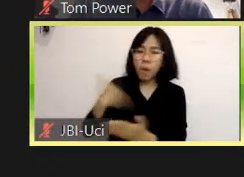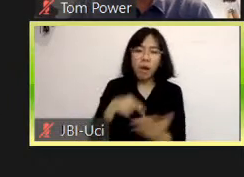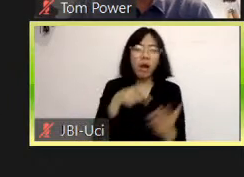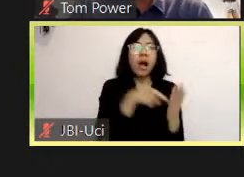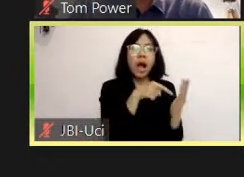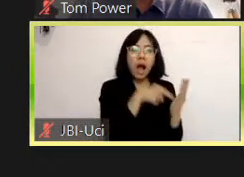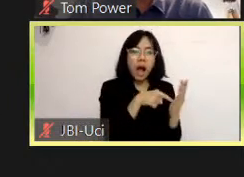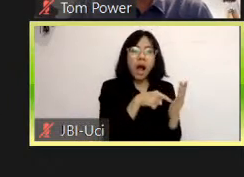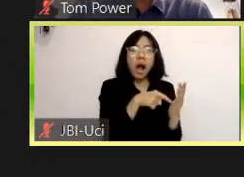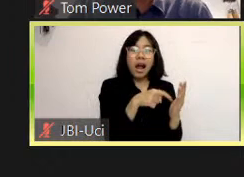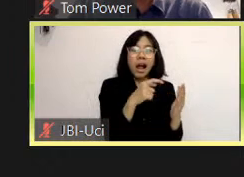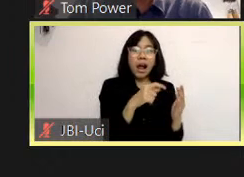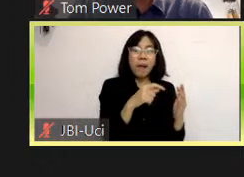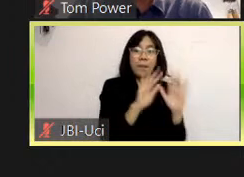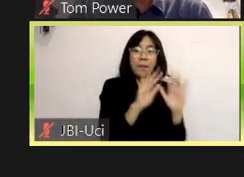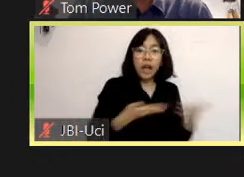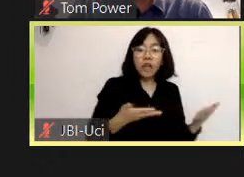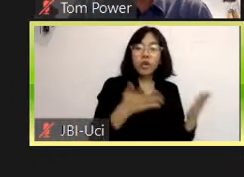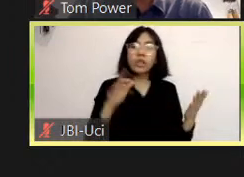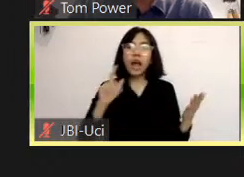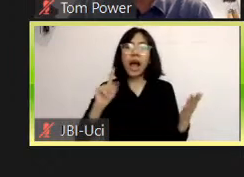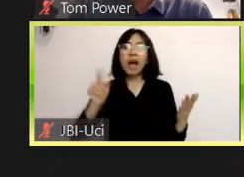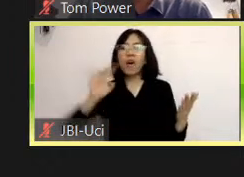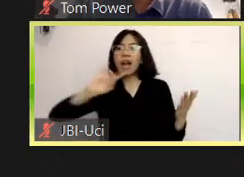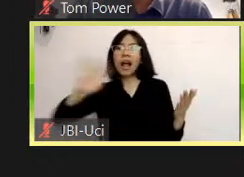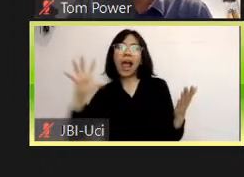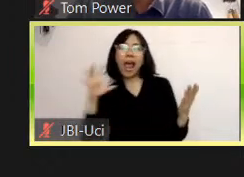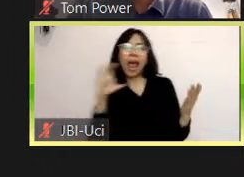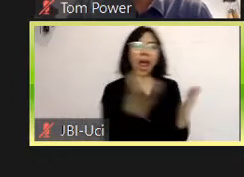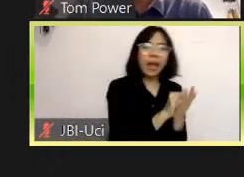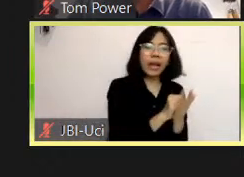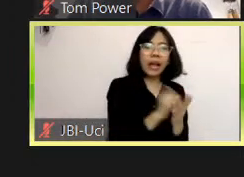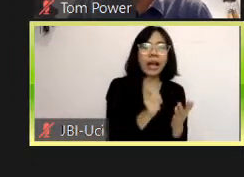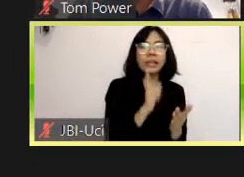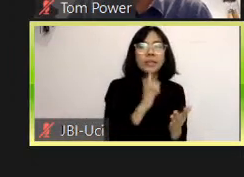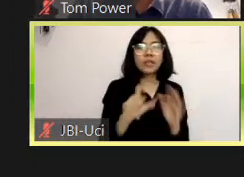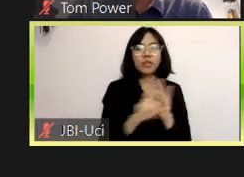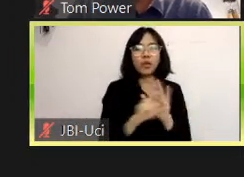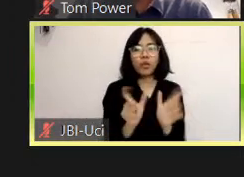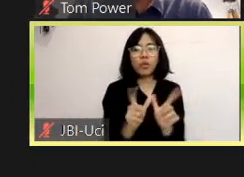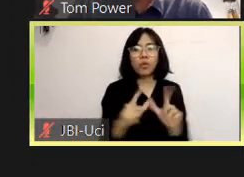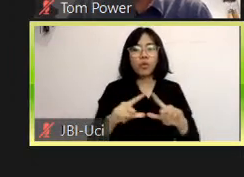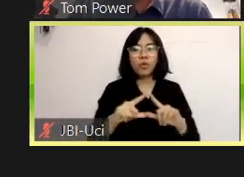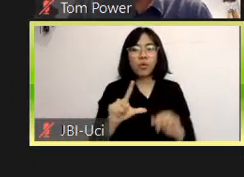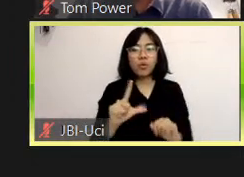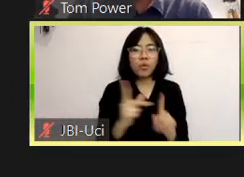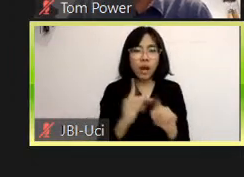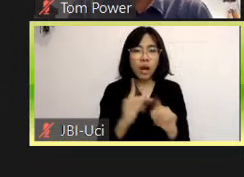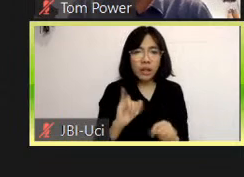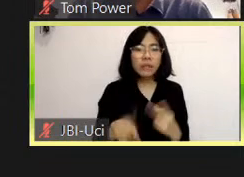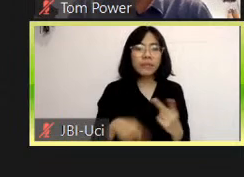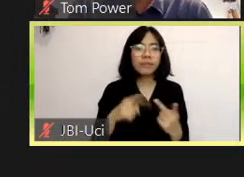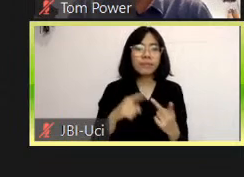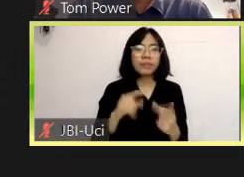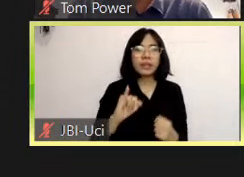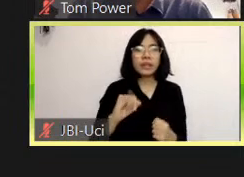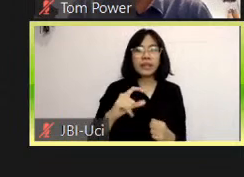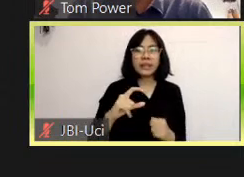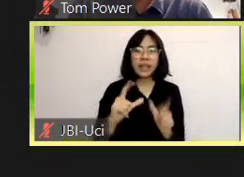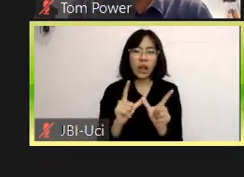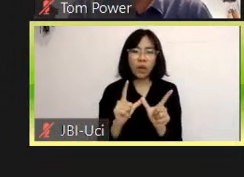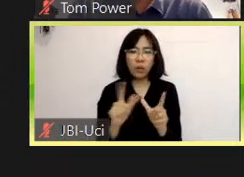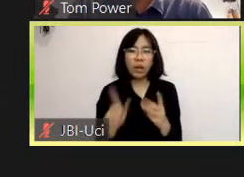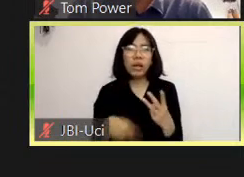Adat Nusantara, lalu juga Wahana Lingkungan Hidup, dan Indonesia Corruption Watch. Ada satu lagi